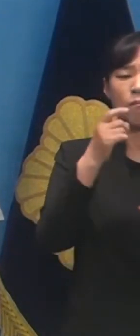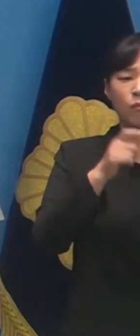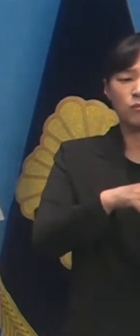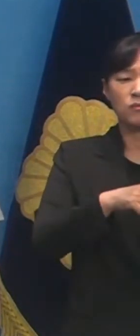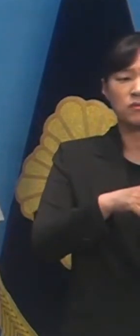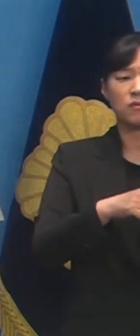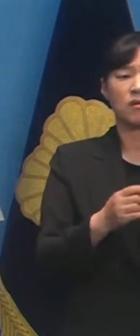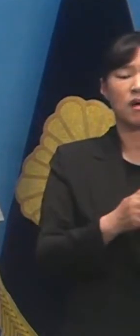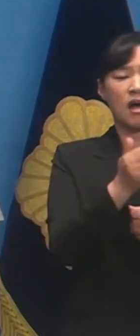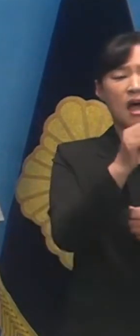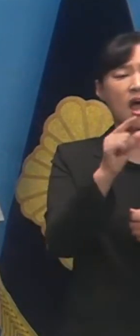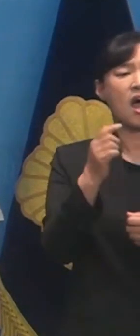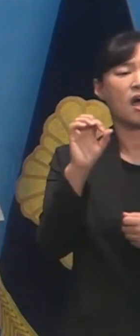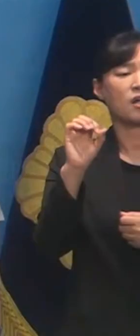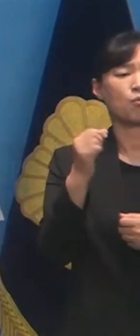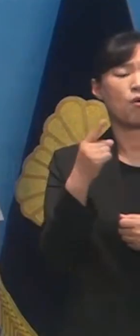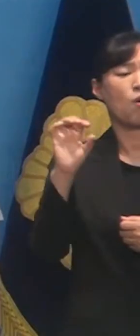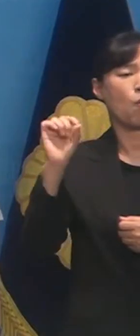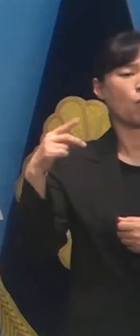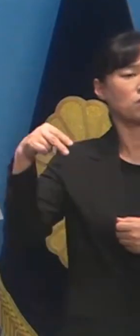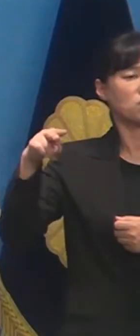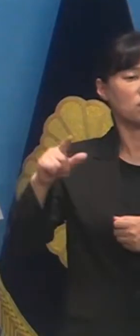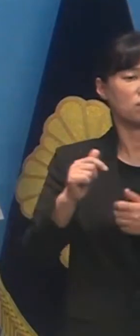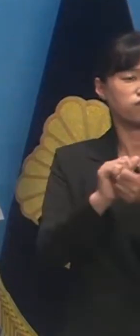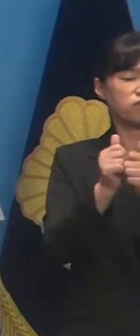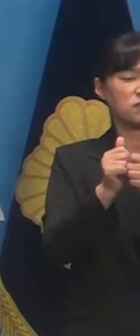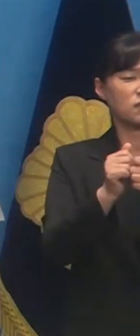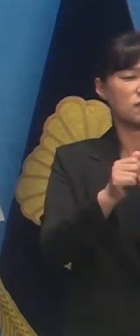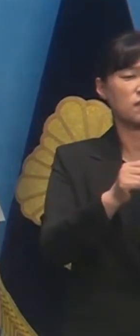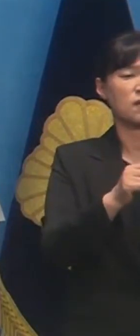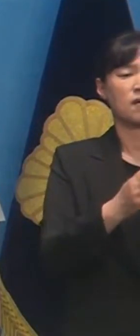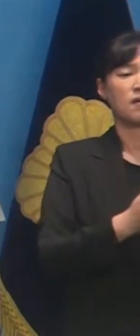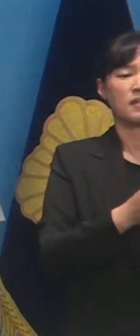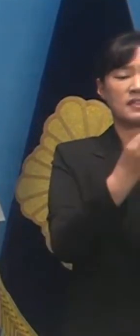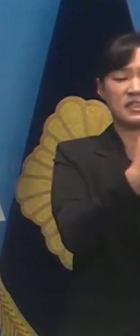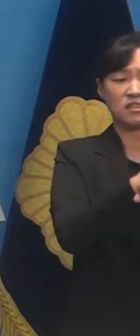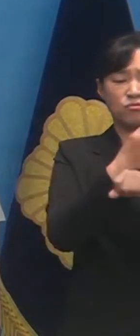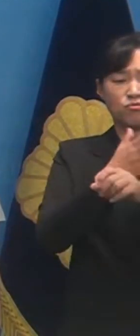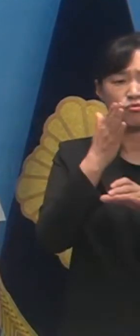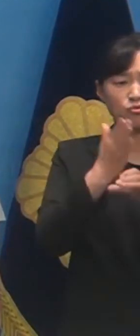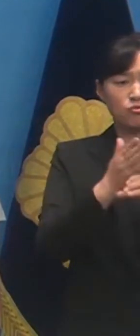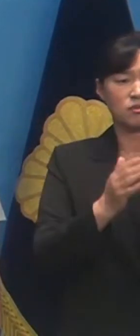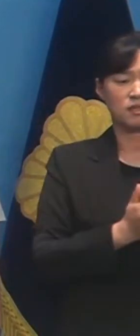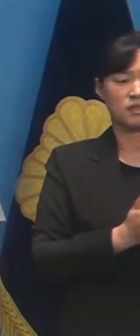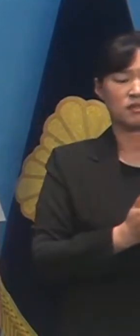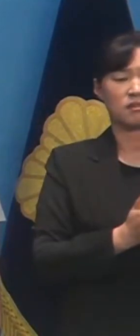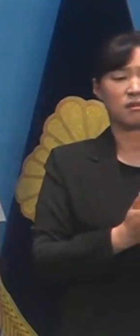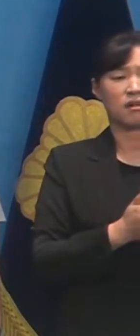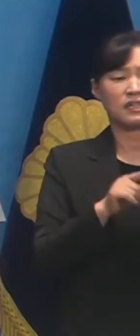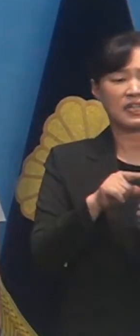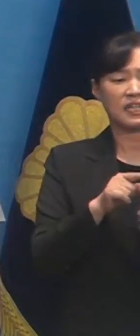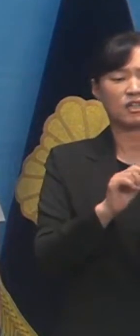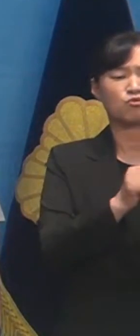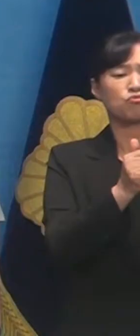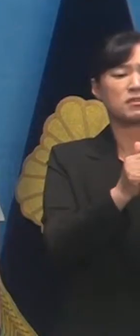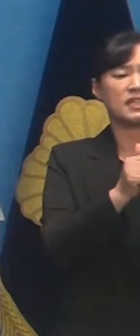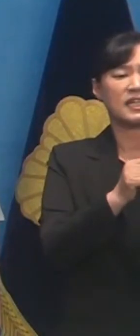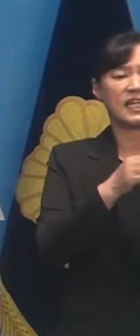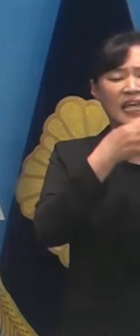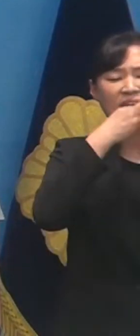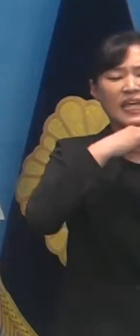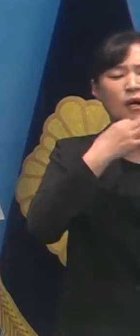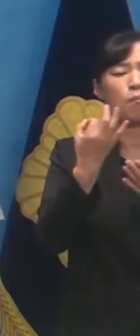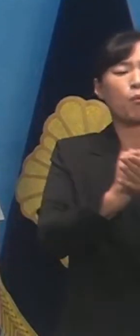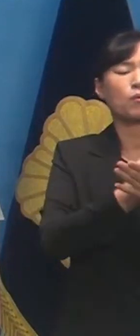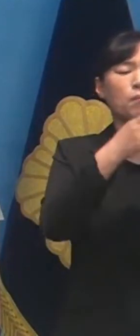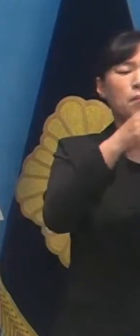있습니다. 그러나 하나오션의 주가 상승에 맞춰 차익을 노리는 것에 불과하며